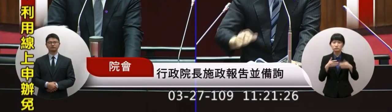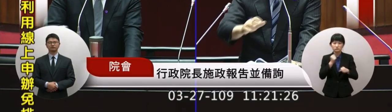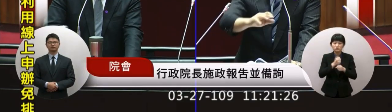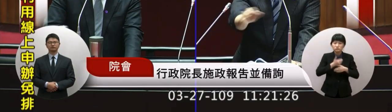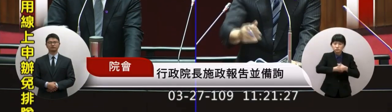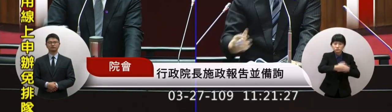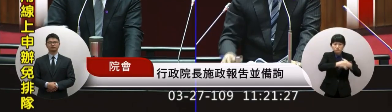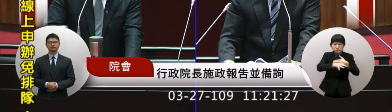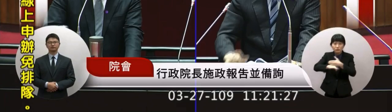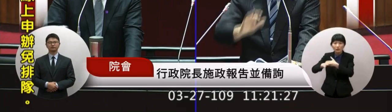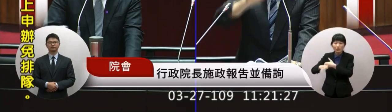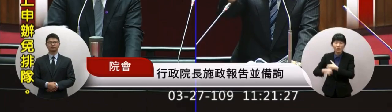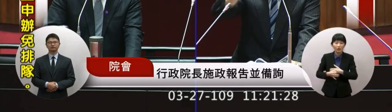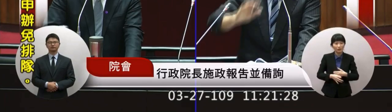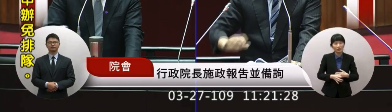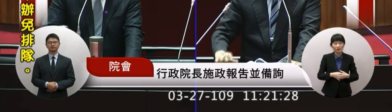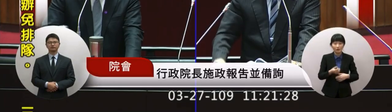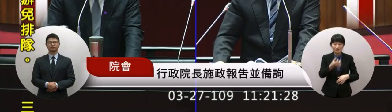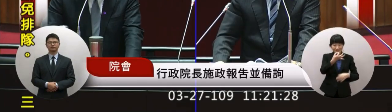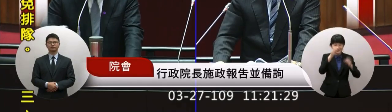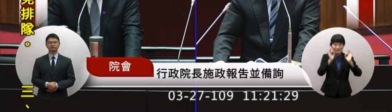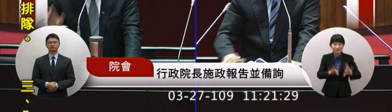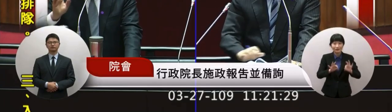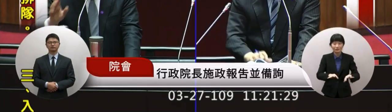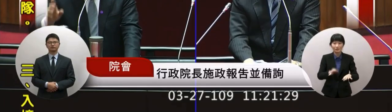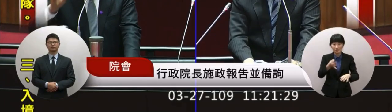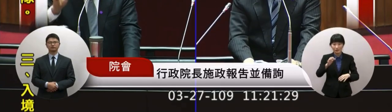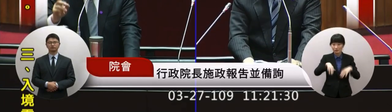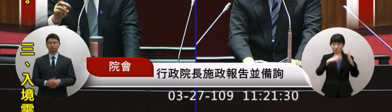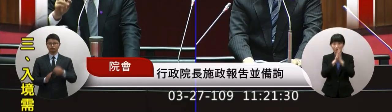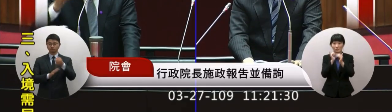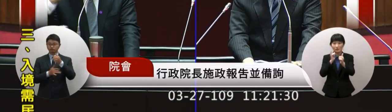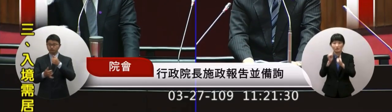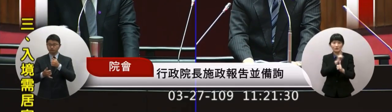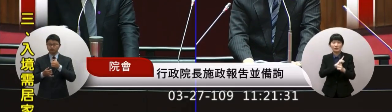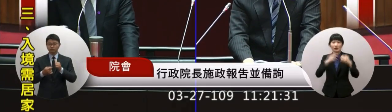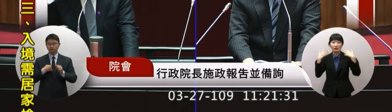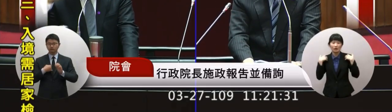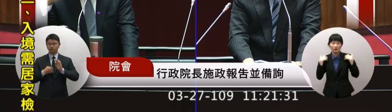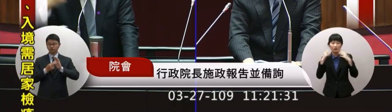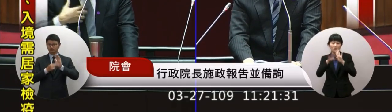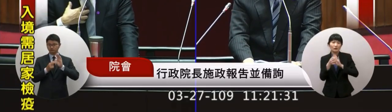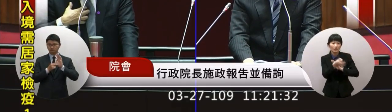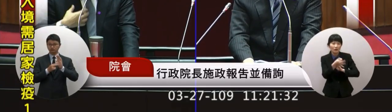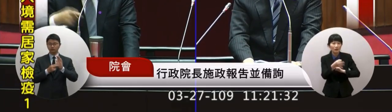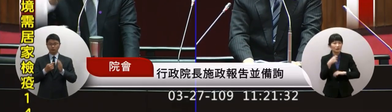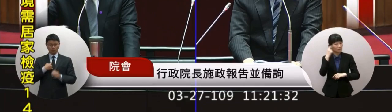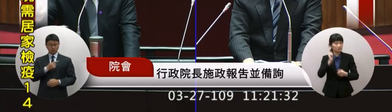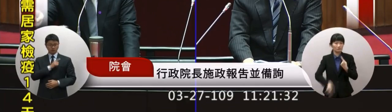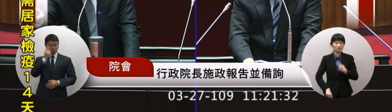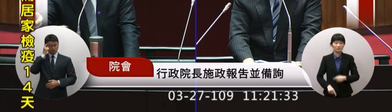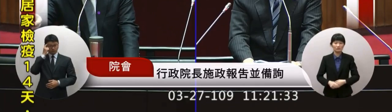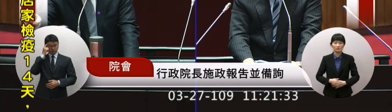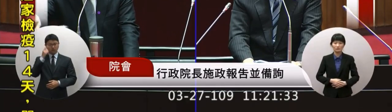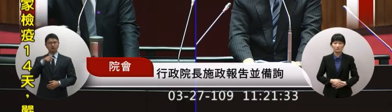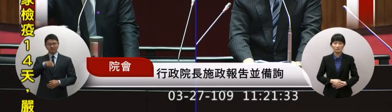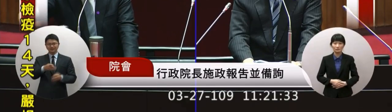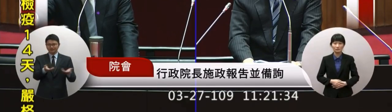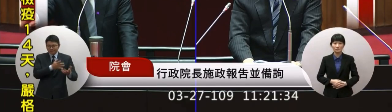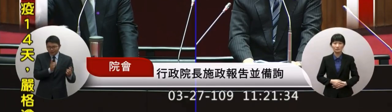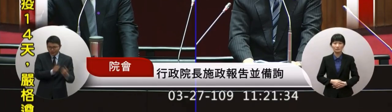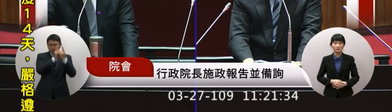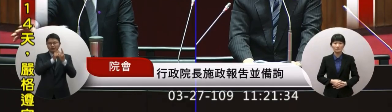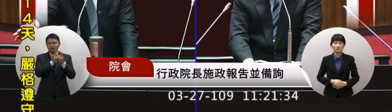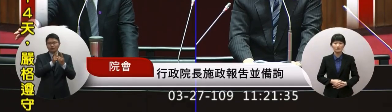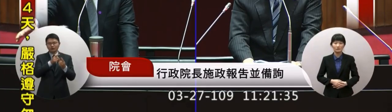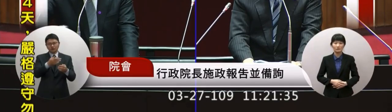作，结果要全民去负担，这是没有道理的啦。 委员， 那个院长你认不认同？ 委员，我的态度就是经历市长一致，那